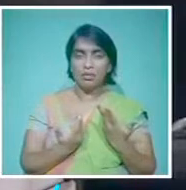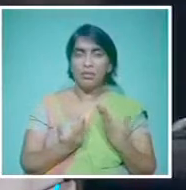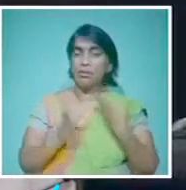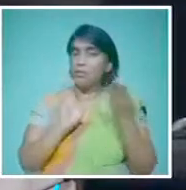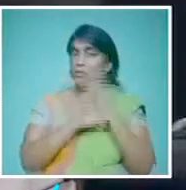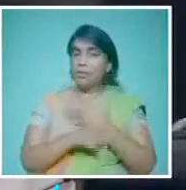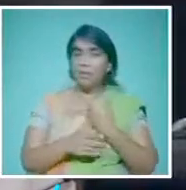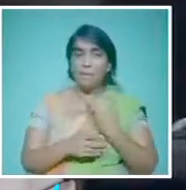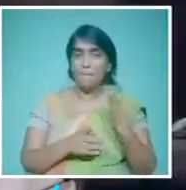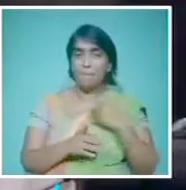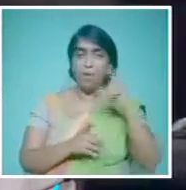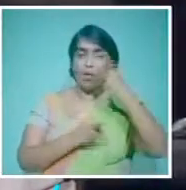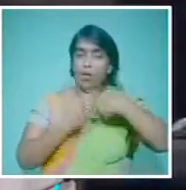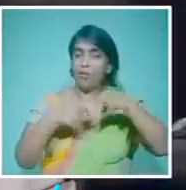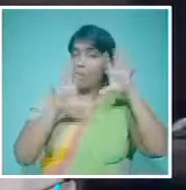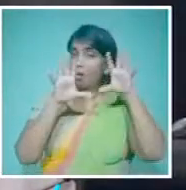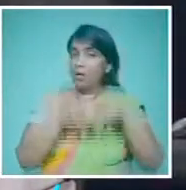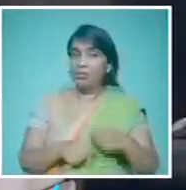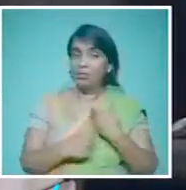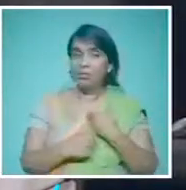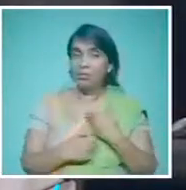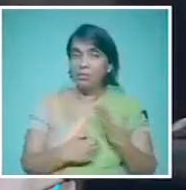එදා අපිට තිබුණ නැද්ද මුළු කොළඹ වට කරන්න